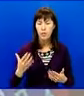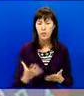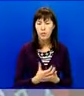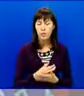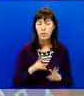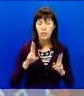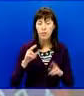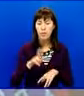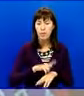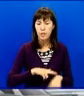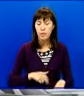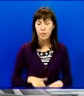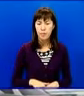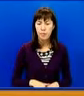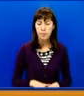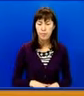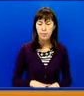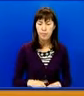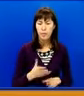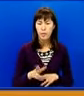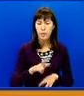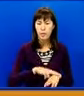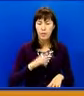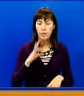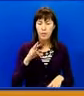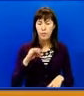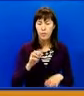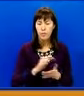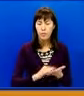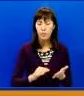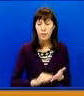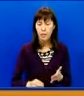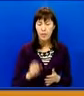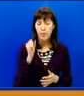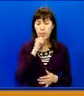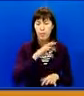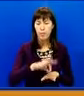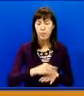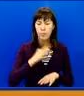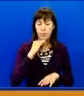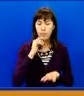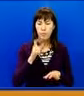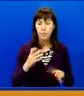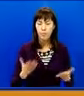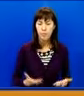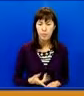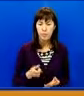нашли правоохранители. В отдел полиции города Кентау с заявлением о похищении супруги обратился местный